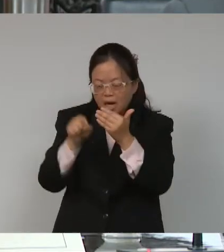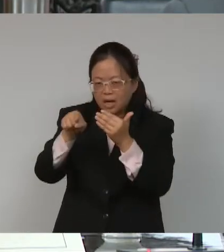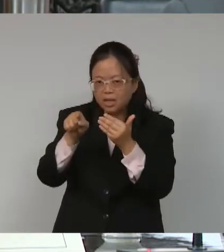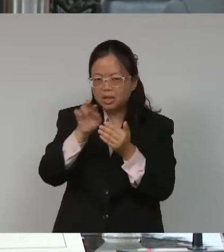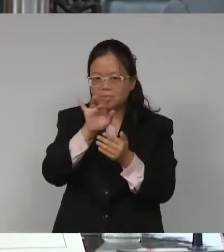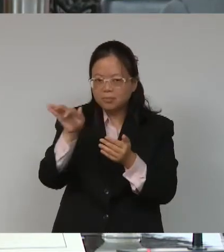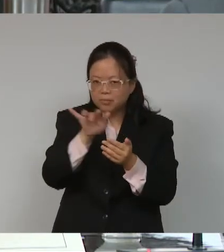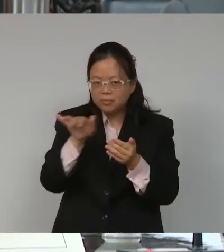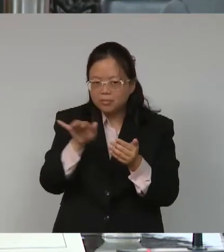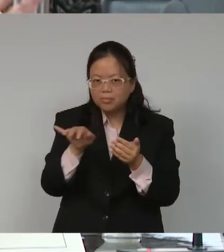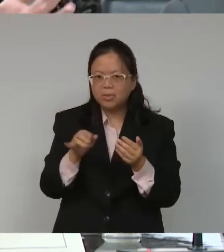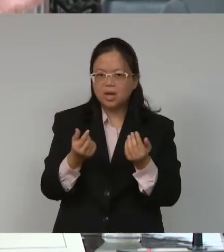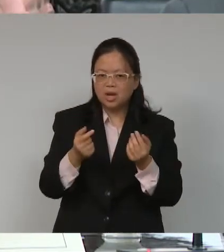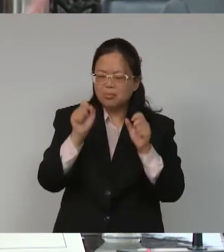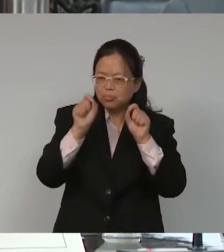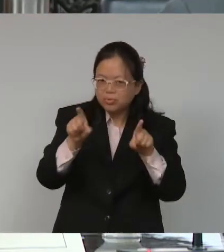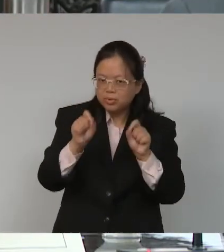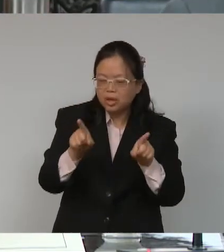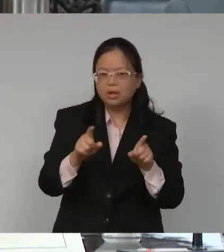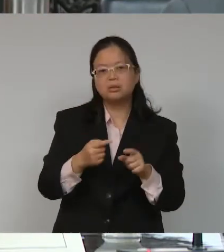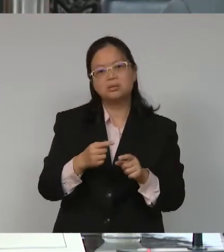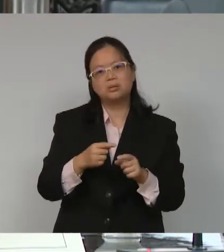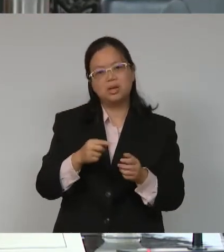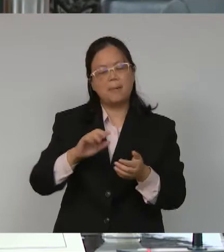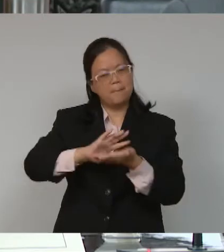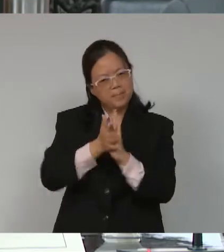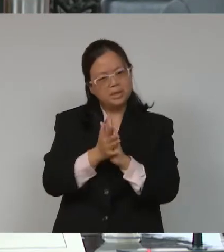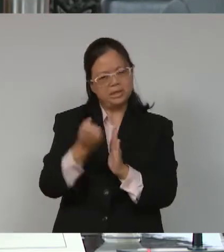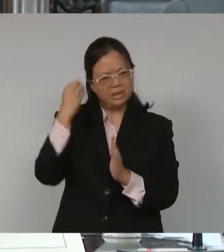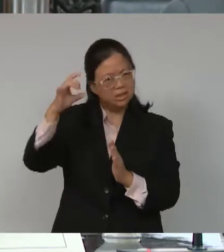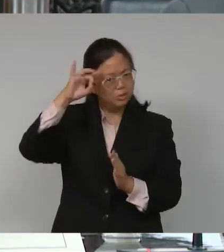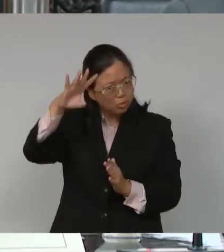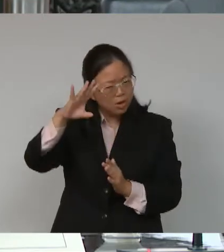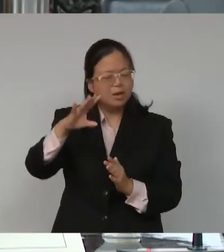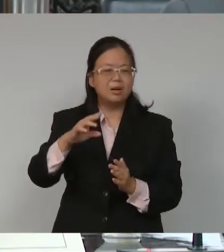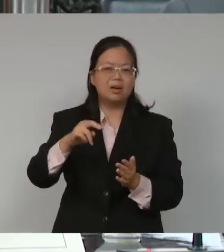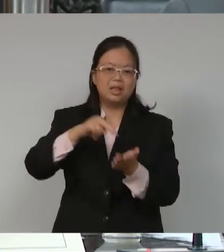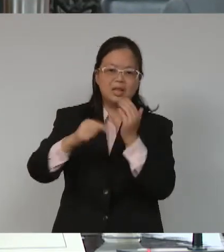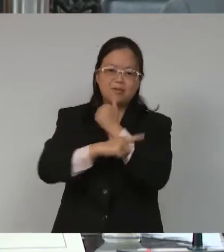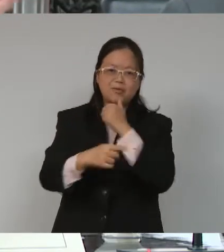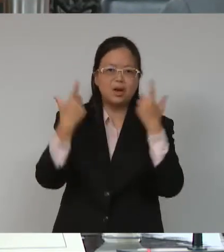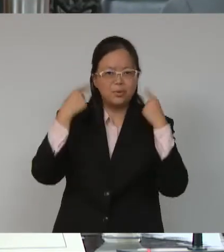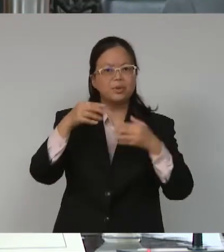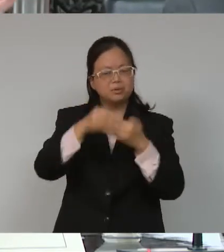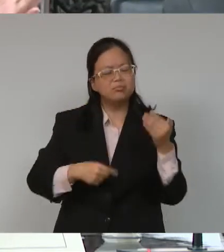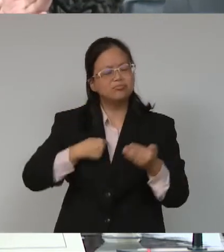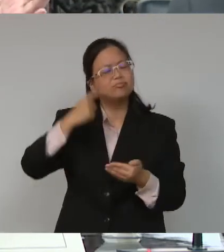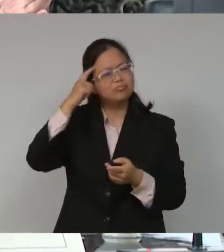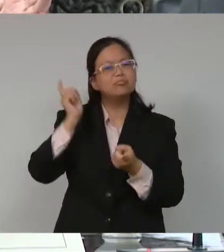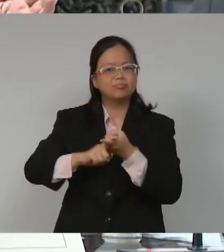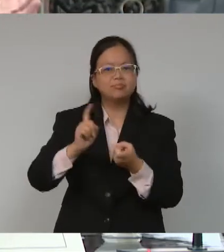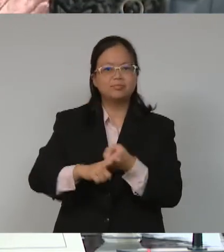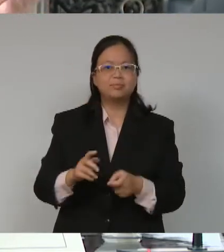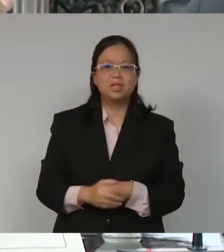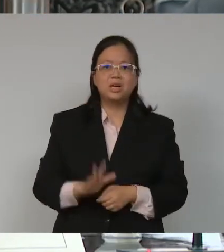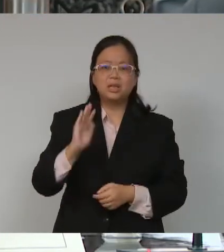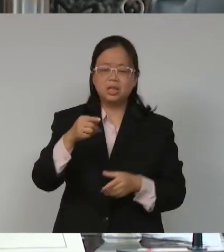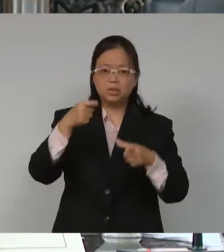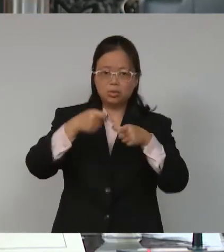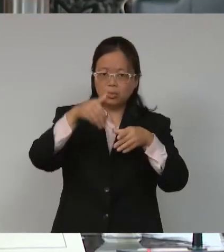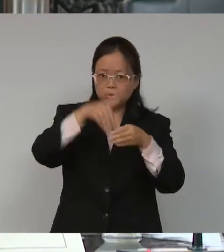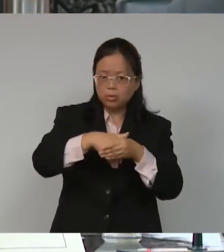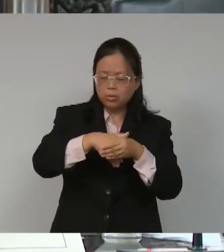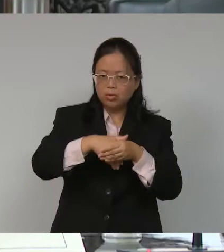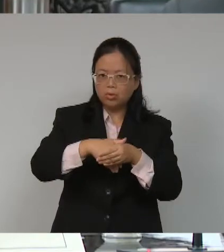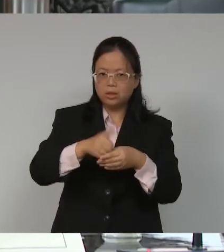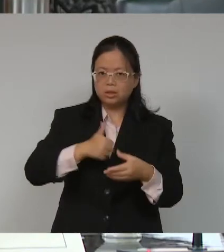它不一样，所以你要讲说这个是一个立法的原则，我觉得它也是对。那对于就是说公投应该要怎么样举行，你要讲说它是一个